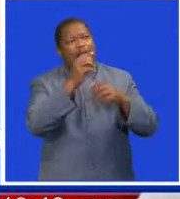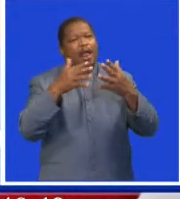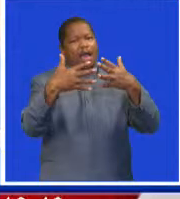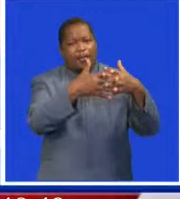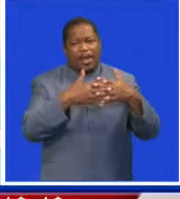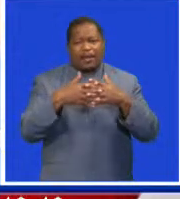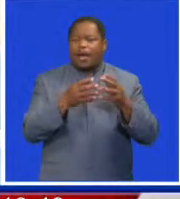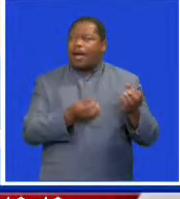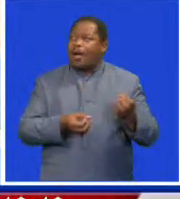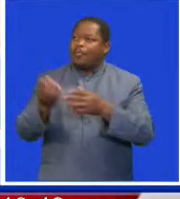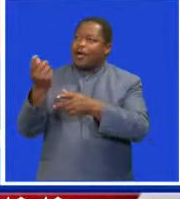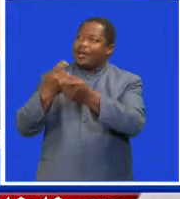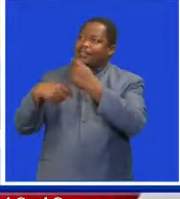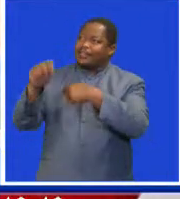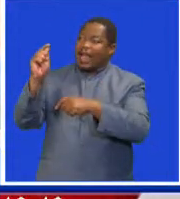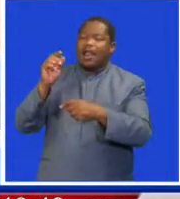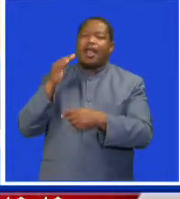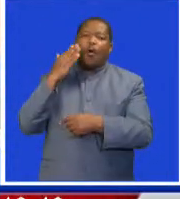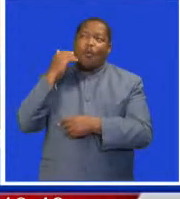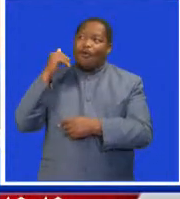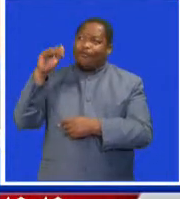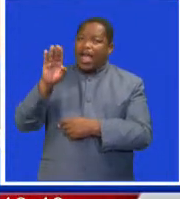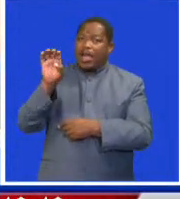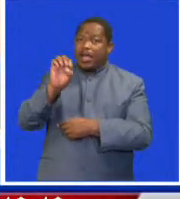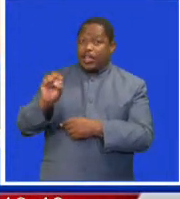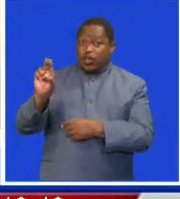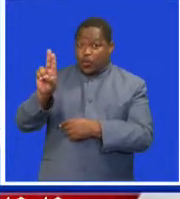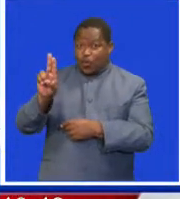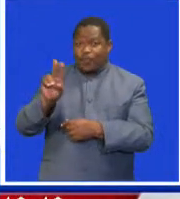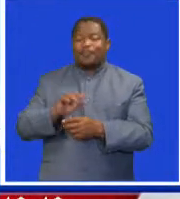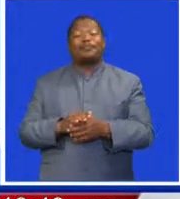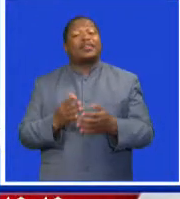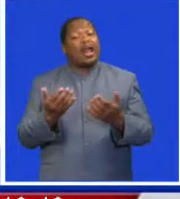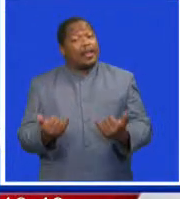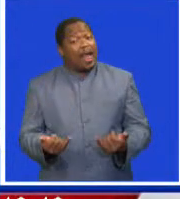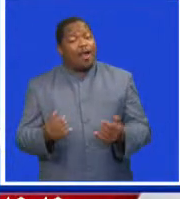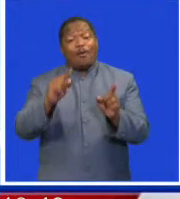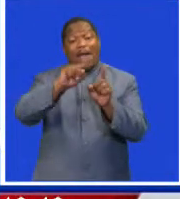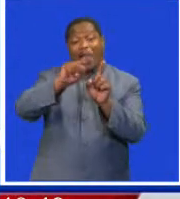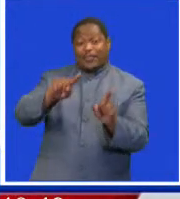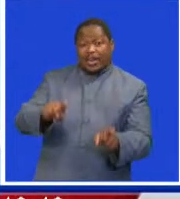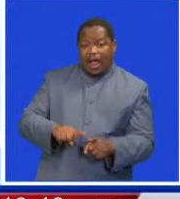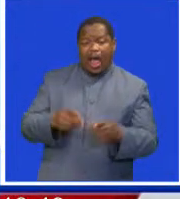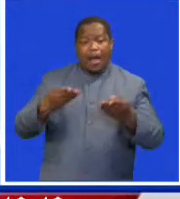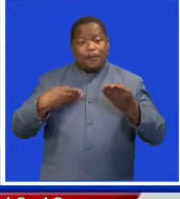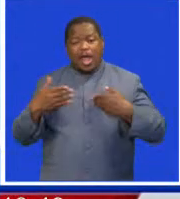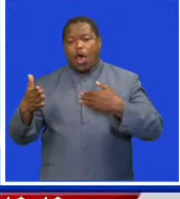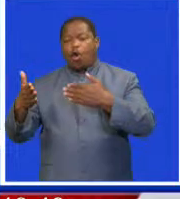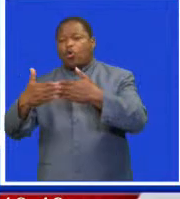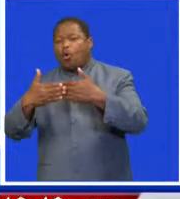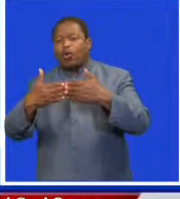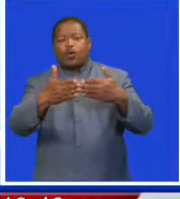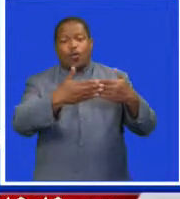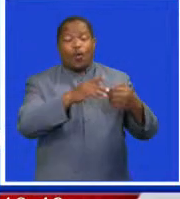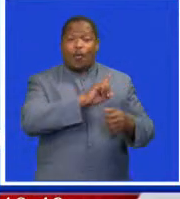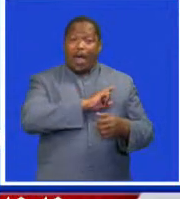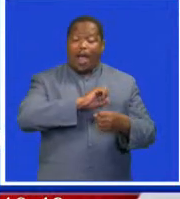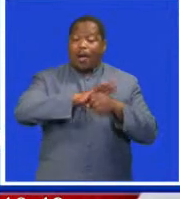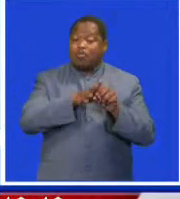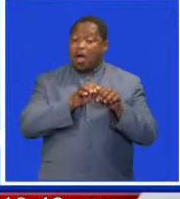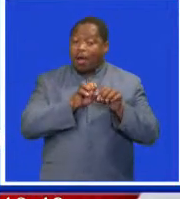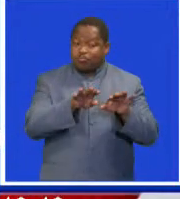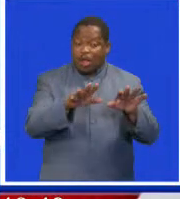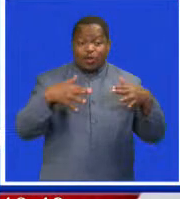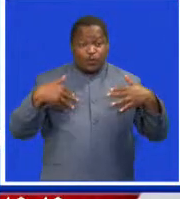kulamave, kepha basi bamu labashushumbisa titsakamiva kuleli vekati babonakala bachubeka nekutishushumbisa letitsakamiva batiza nangaphandle